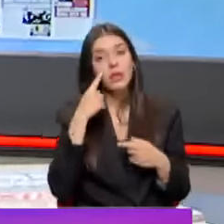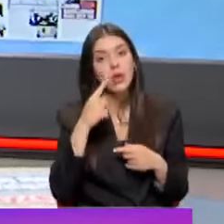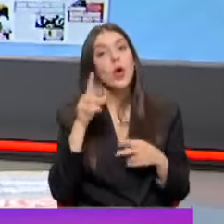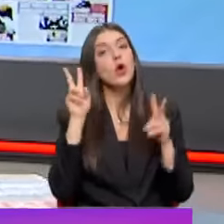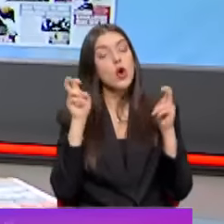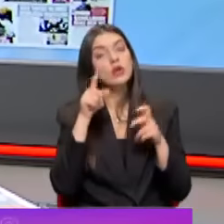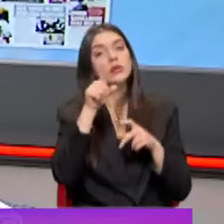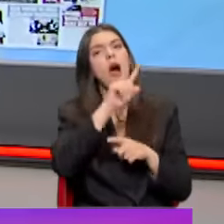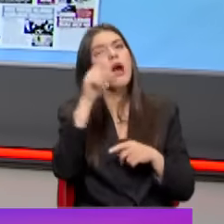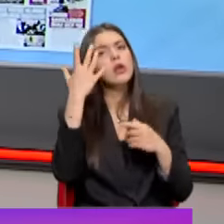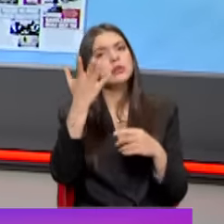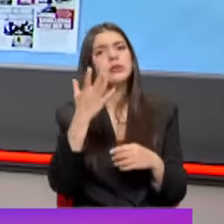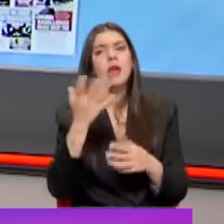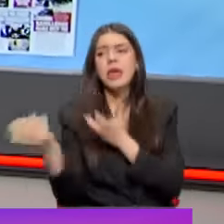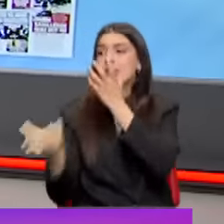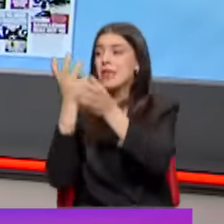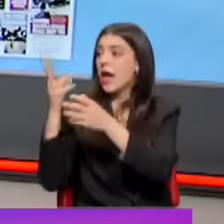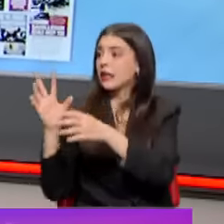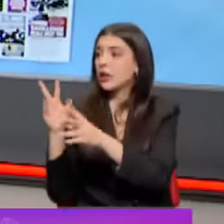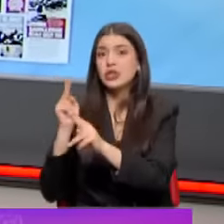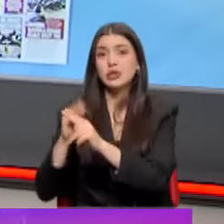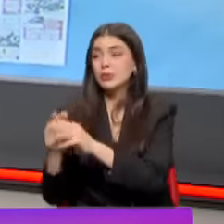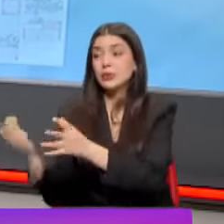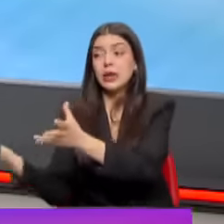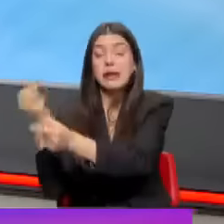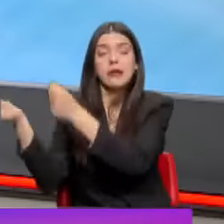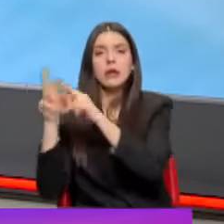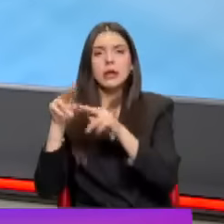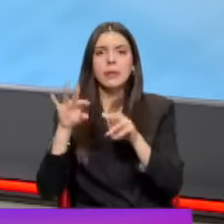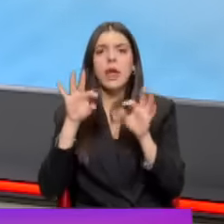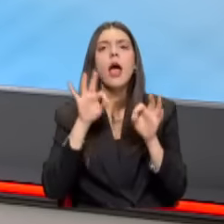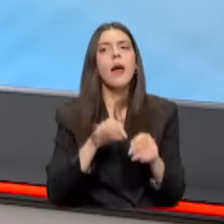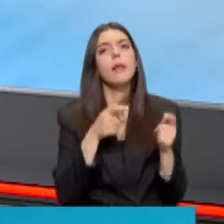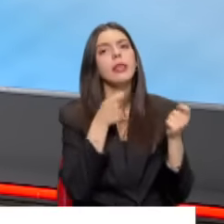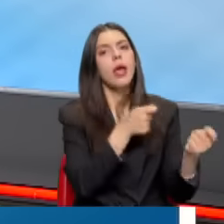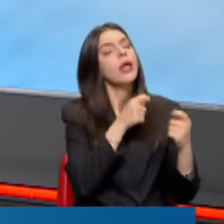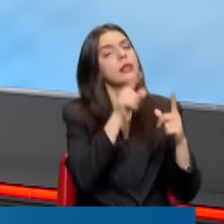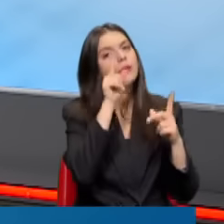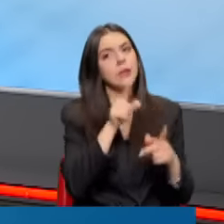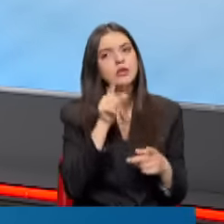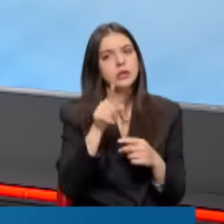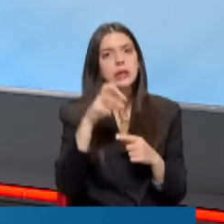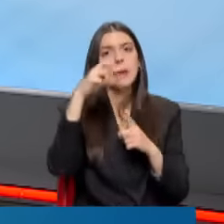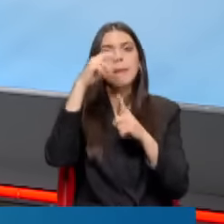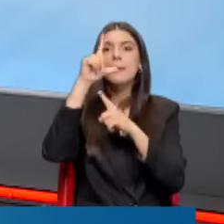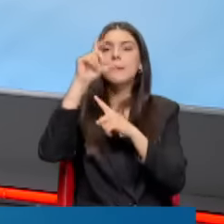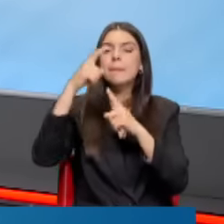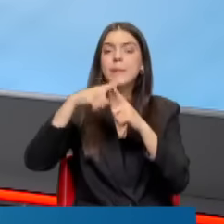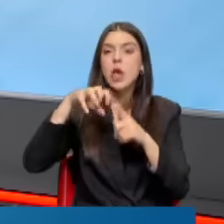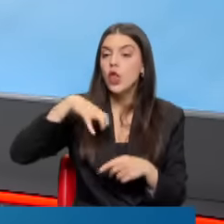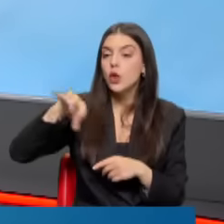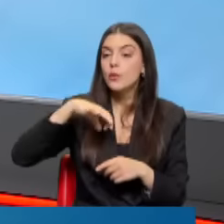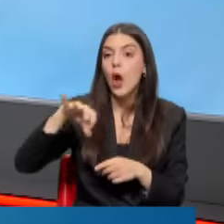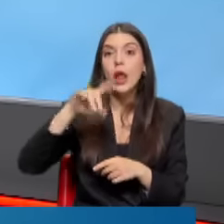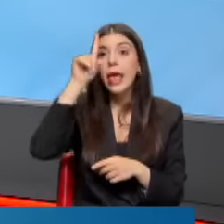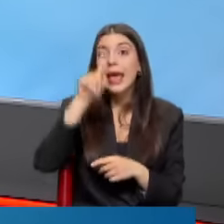olsun yangından mal kaçırır gibi yeni müfredat yürürlüğe girdi Üstelik pilot bölge uygulaması